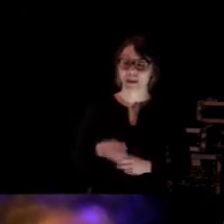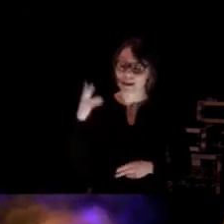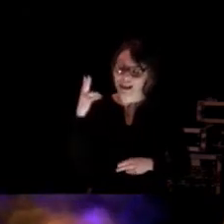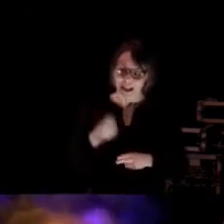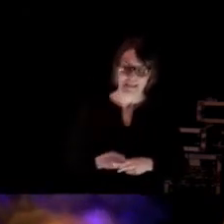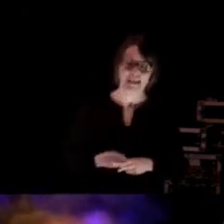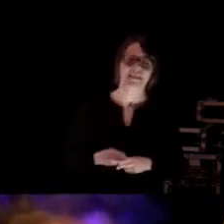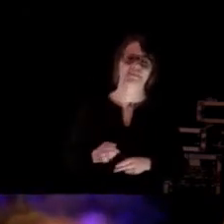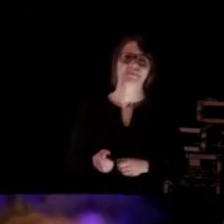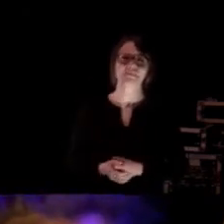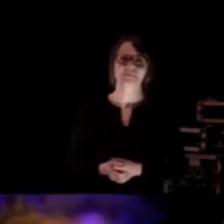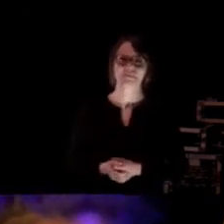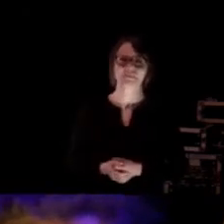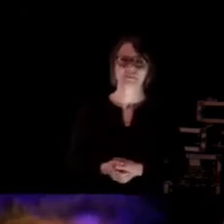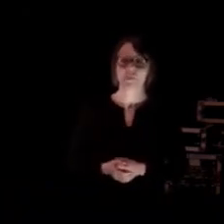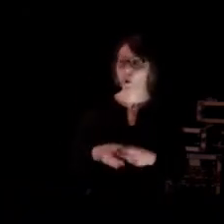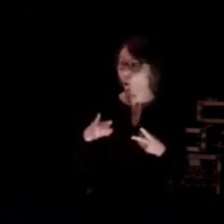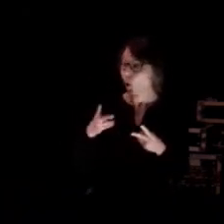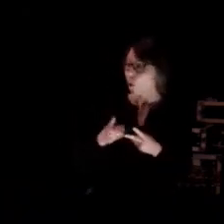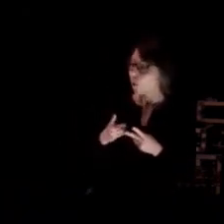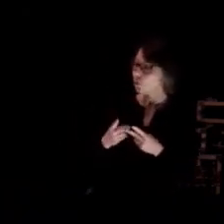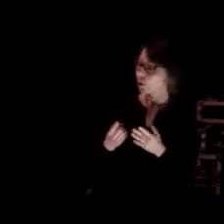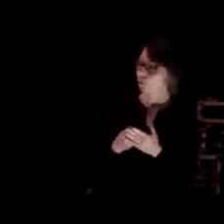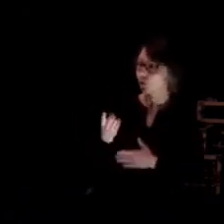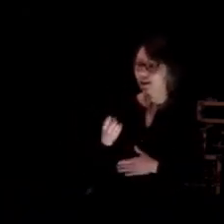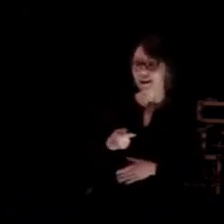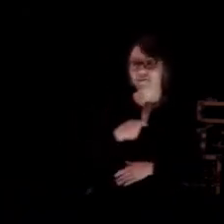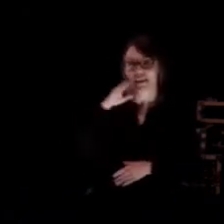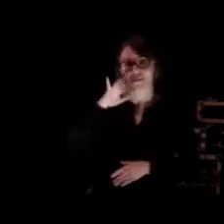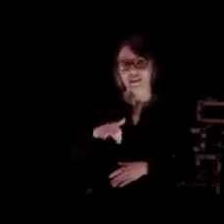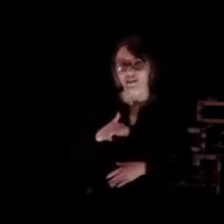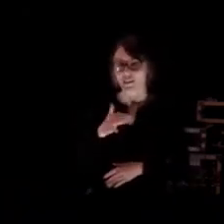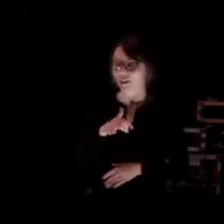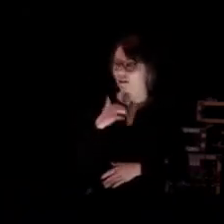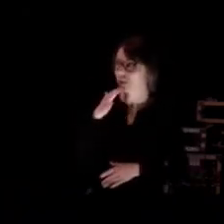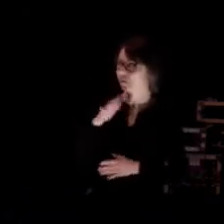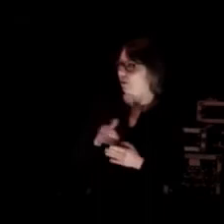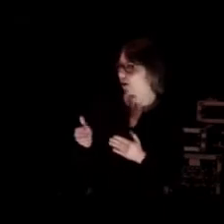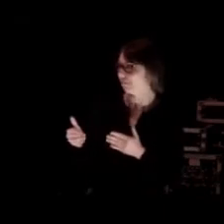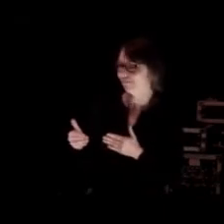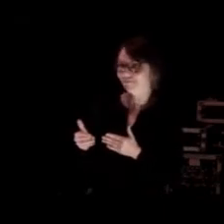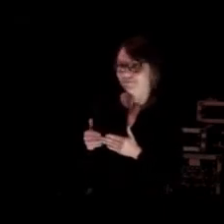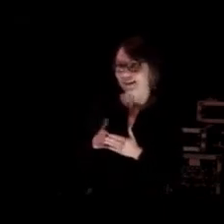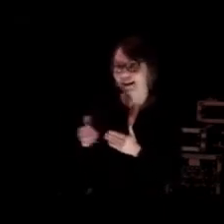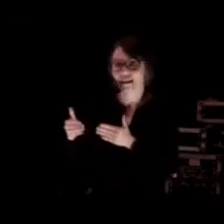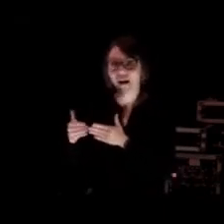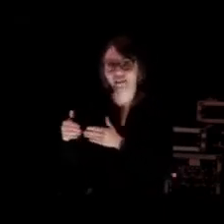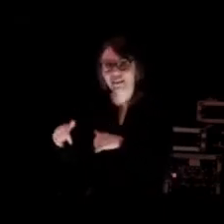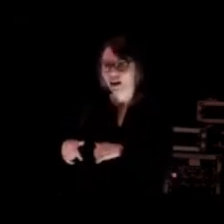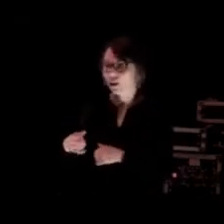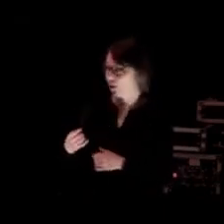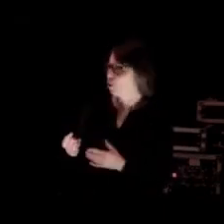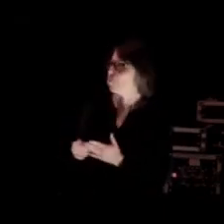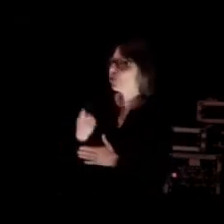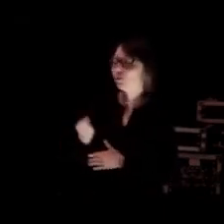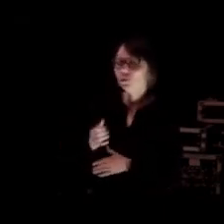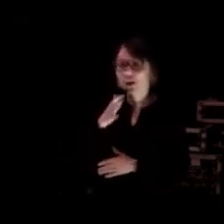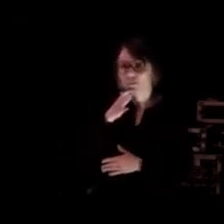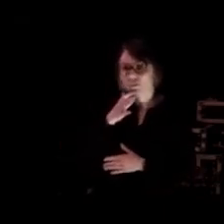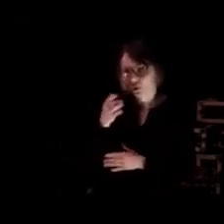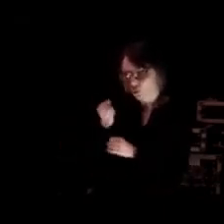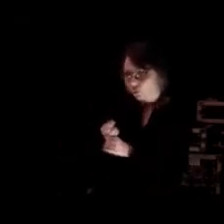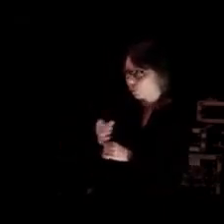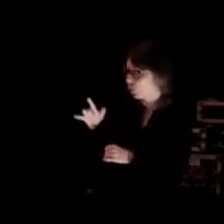endelig. Og så kan det hende, vi vet at vi snakker fra kanten her. Det kan hende at noen har trodd på Ylva, men Ylva har ikke visst det. Bare